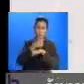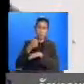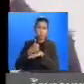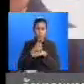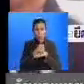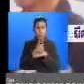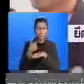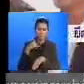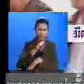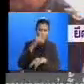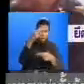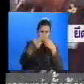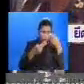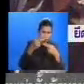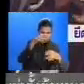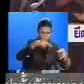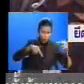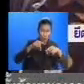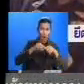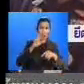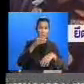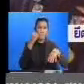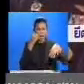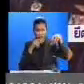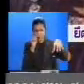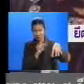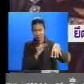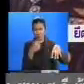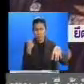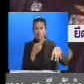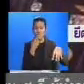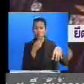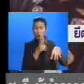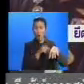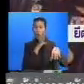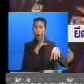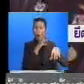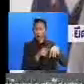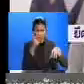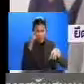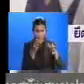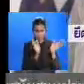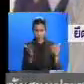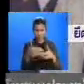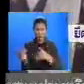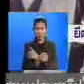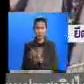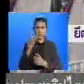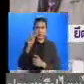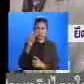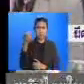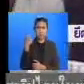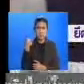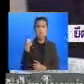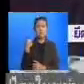จังหวัดเข้าตรวจสอบบ้านหลังหนึ่งในอำเภอคลองหาดพบบุหรี่เถื่อนกว่า 20หลังทั้งยี่ห้อกรองทิพย์สายฝนและเท็กซัส